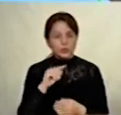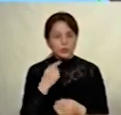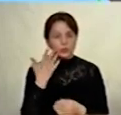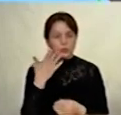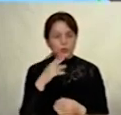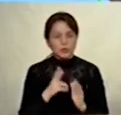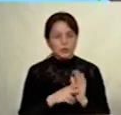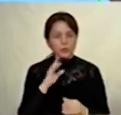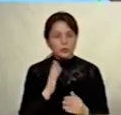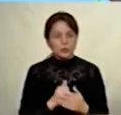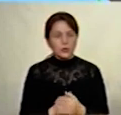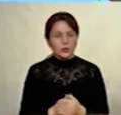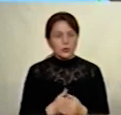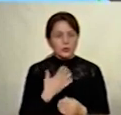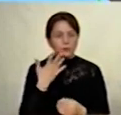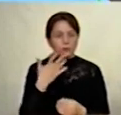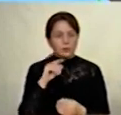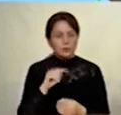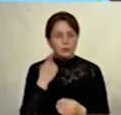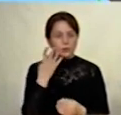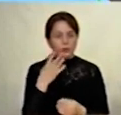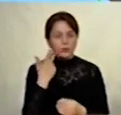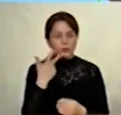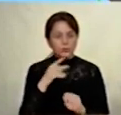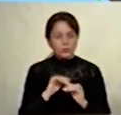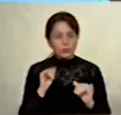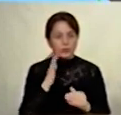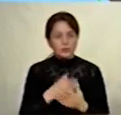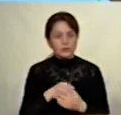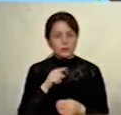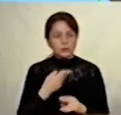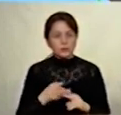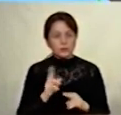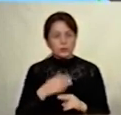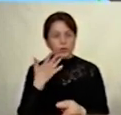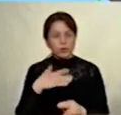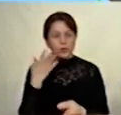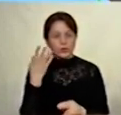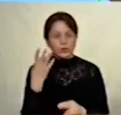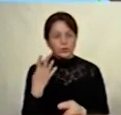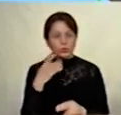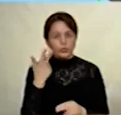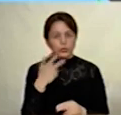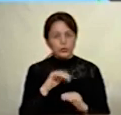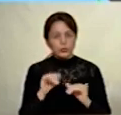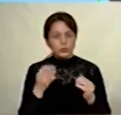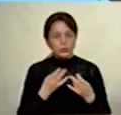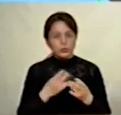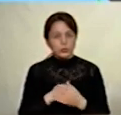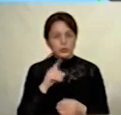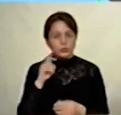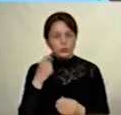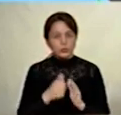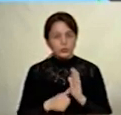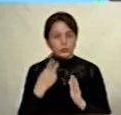ko'paytirsak 20 ga teng. 5 bütün 14 ni 3 ga ko'paytiramiz. Buning uchun 54 ni 3 ga ko'paytirib olamiz.